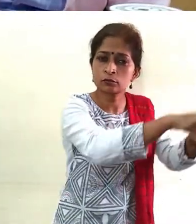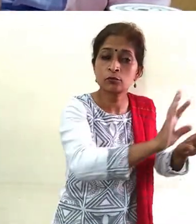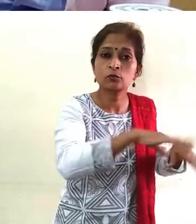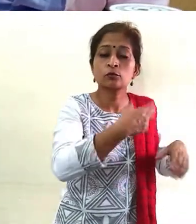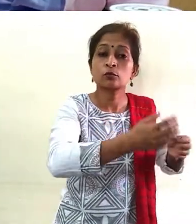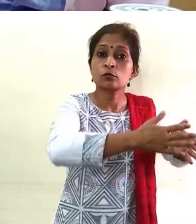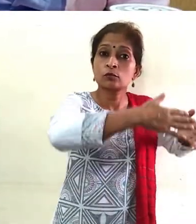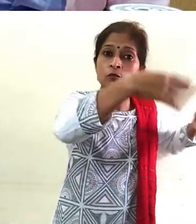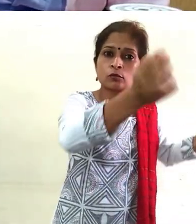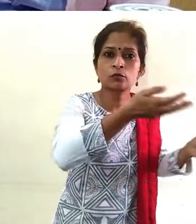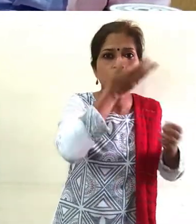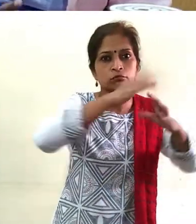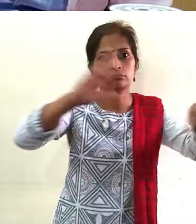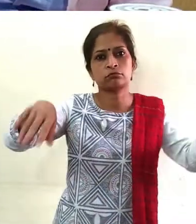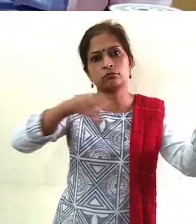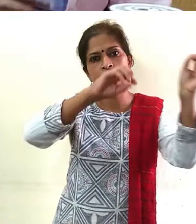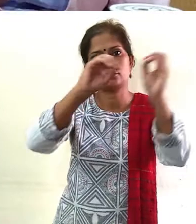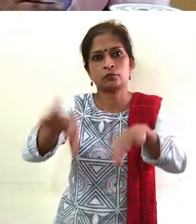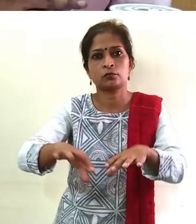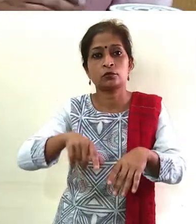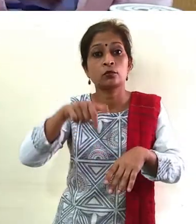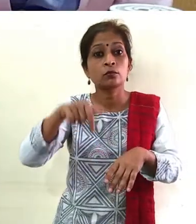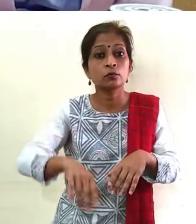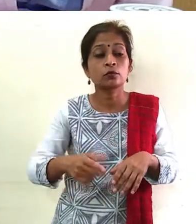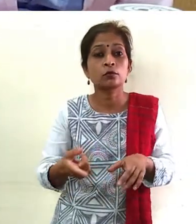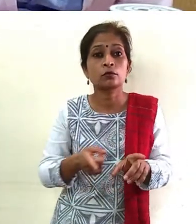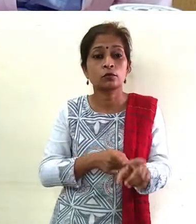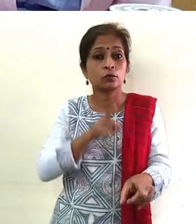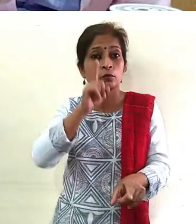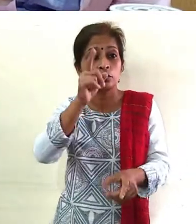हुआ पहले युग का और